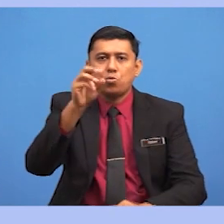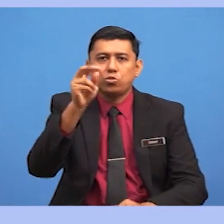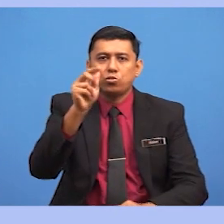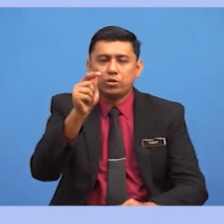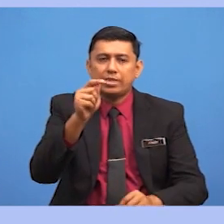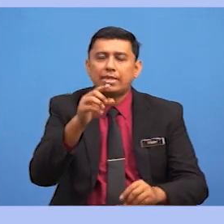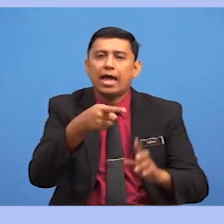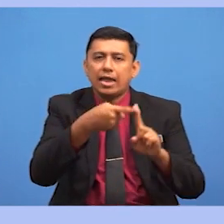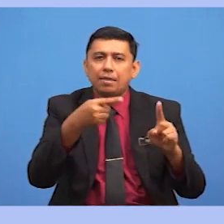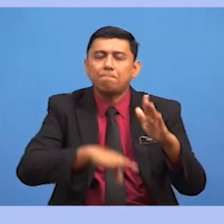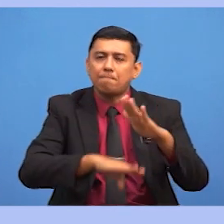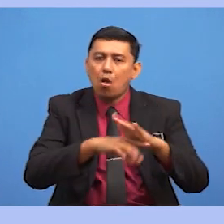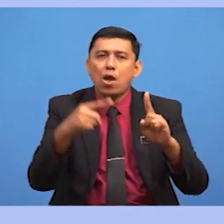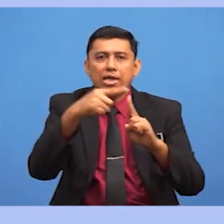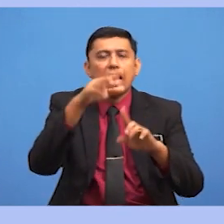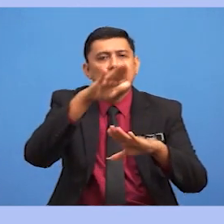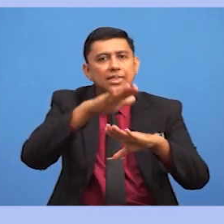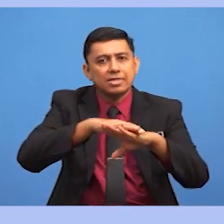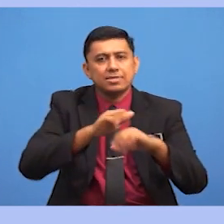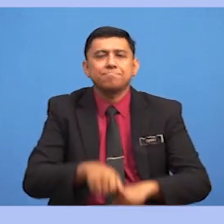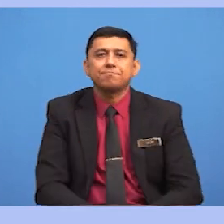dari bawah ke atas.